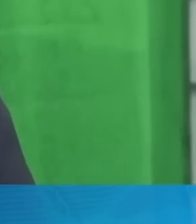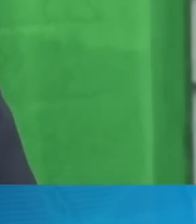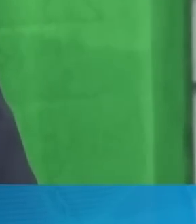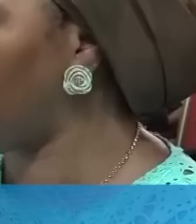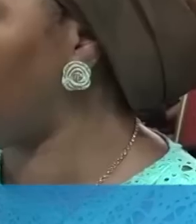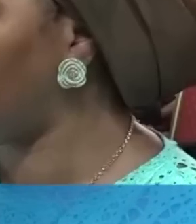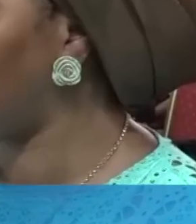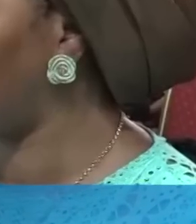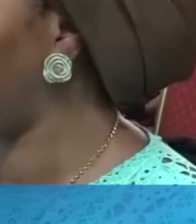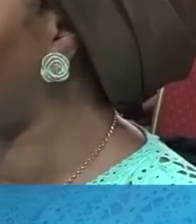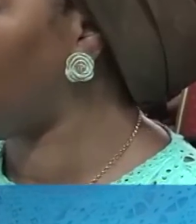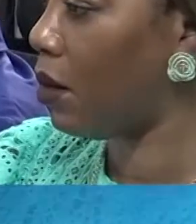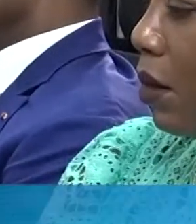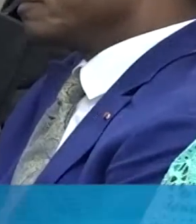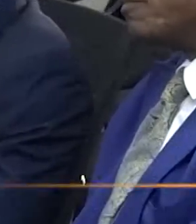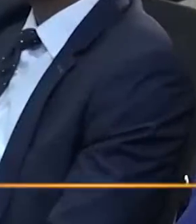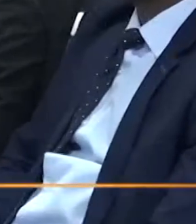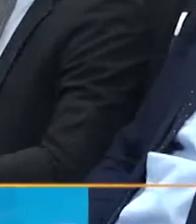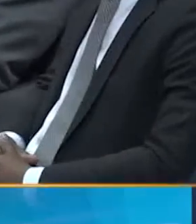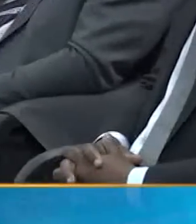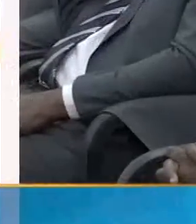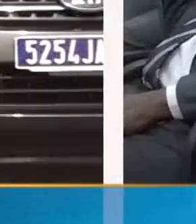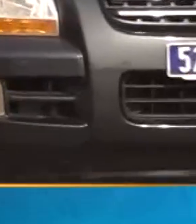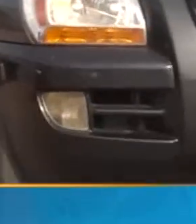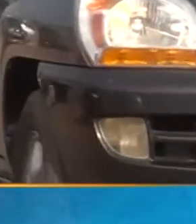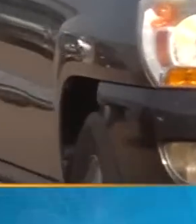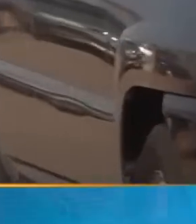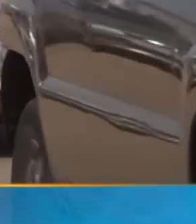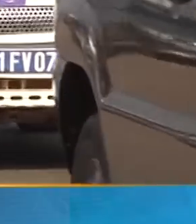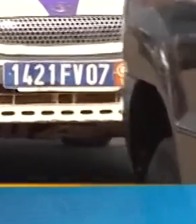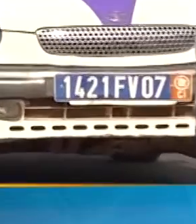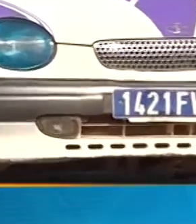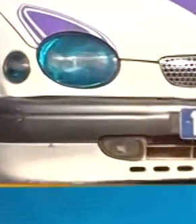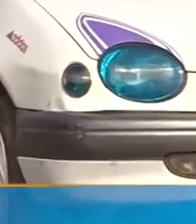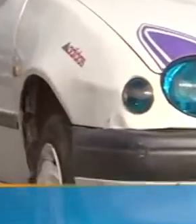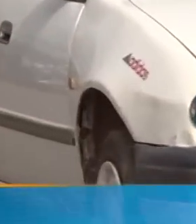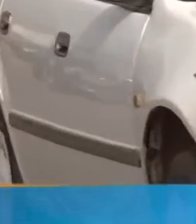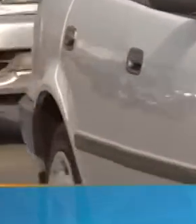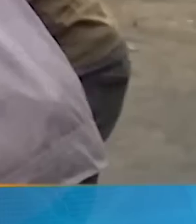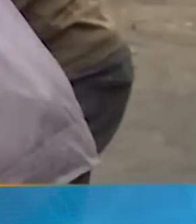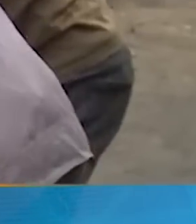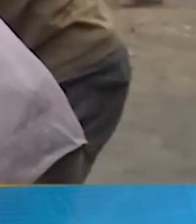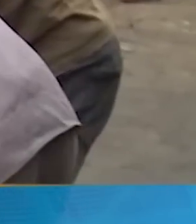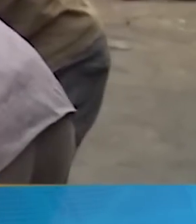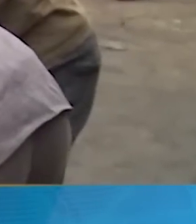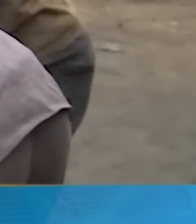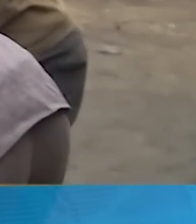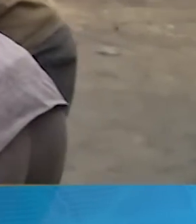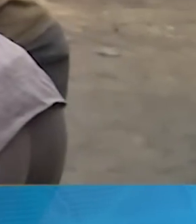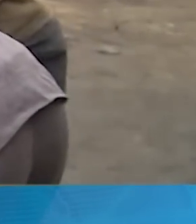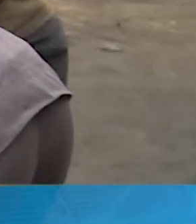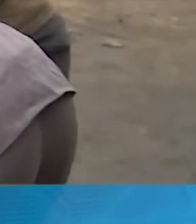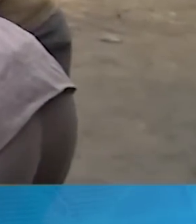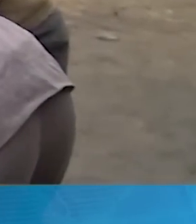finances, Adama Koulibaly, les a expliqués dans les détails. Toujours en Côte d'Ivoire, plus de 115 millions de francs